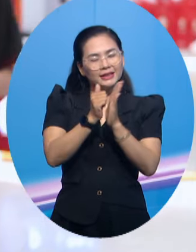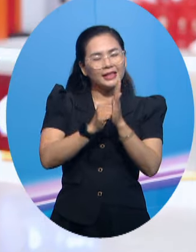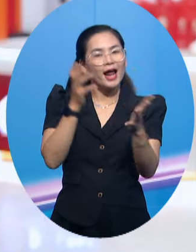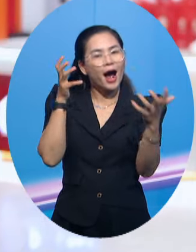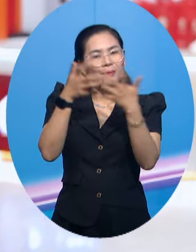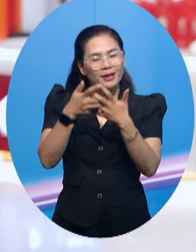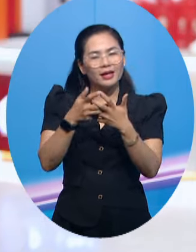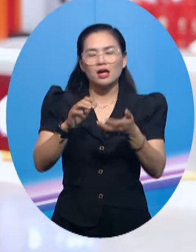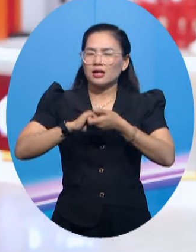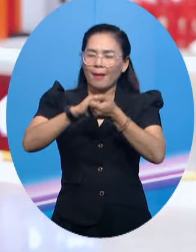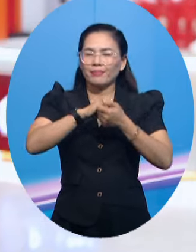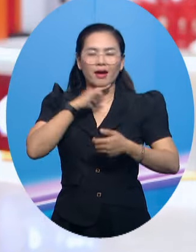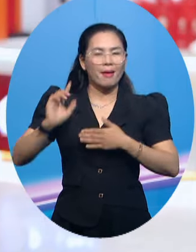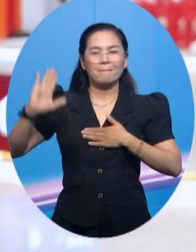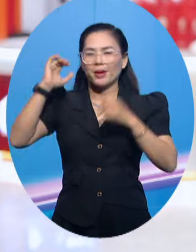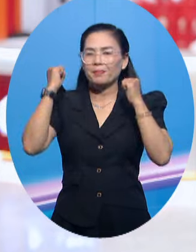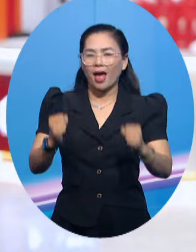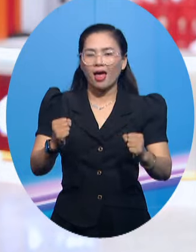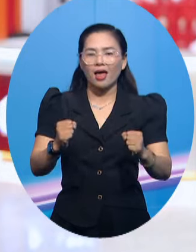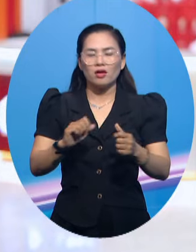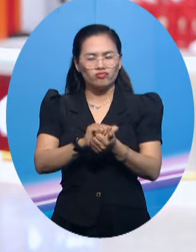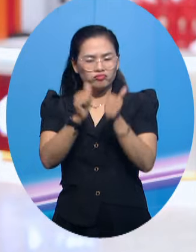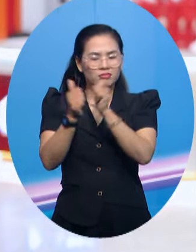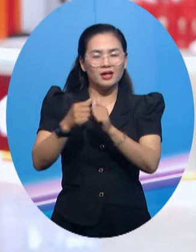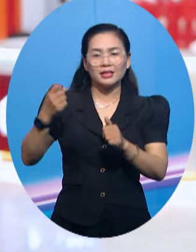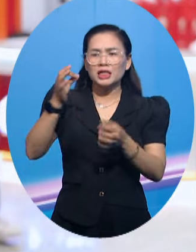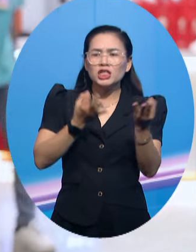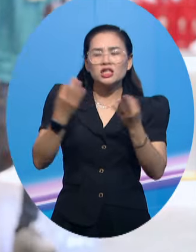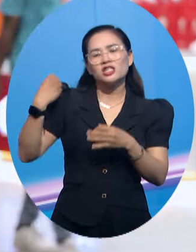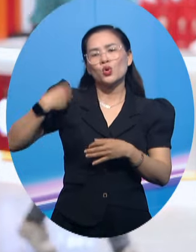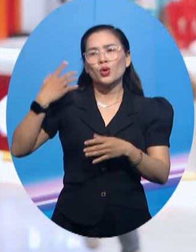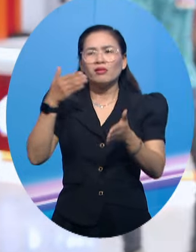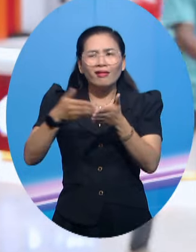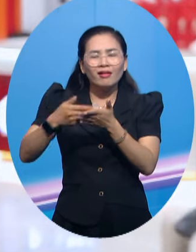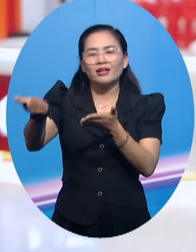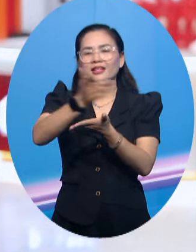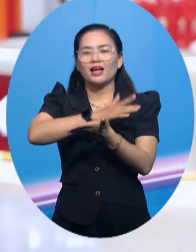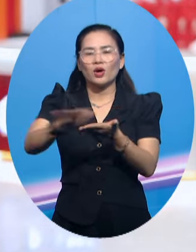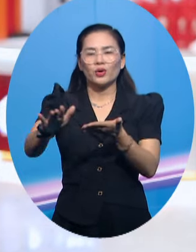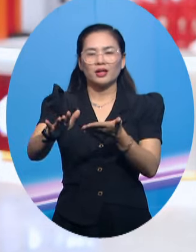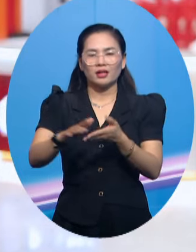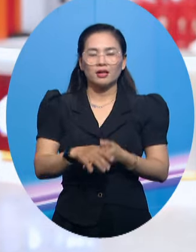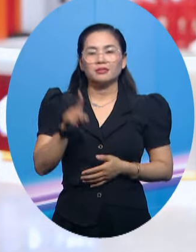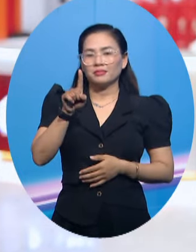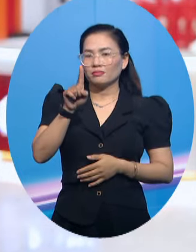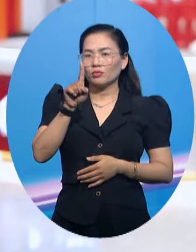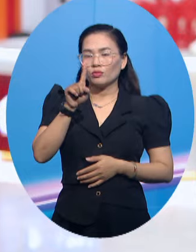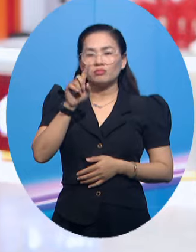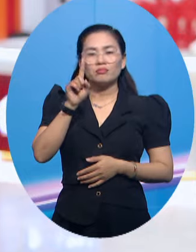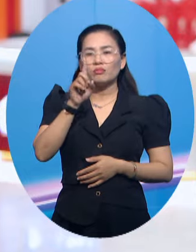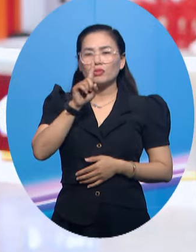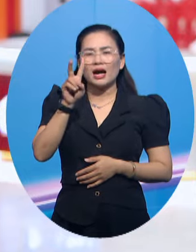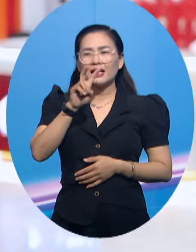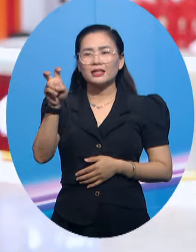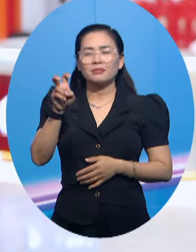lý và những cái cam kết mạnh mẽ, khắc phục hoàn toàn những gì thị trường nhượng quyền mà hiện tại nó đang gặp phải. Thì để hướng tới con số 1.200 cửa hàng trong năm nay